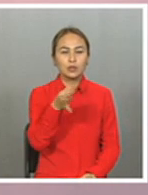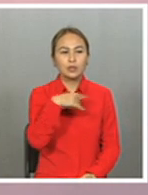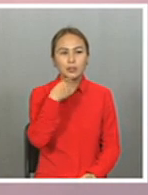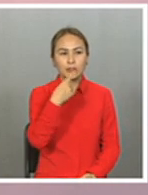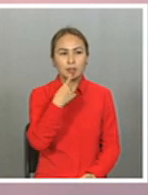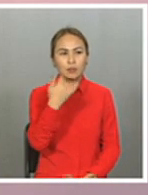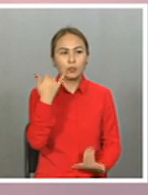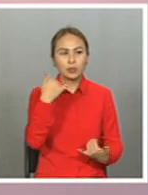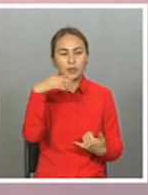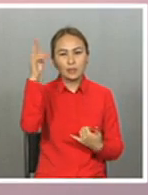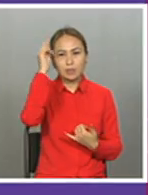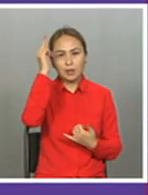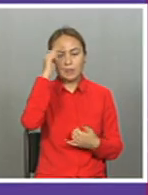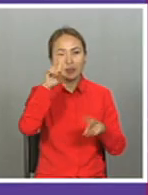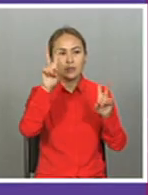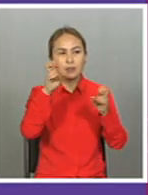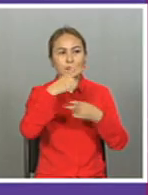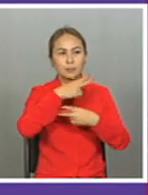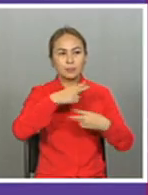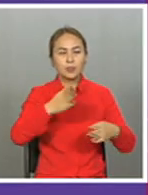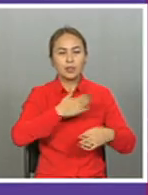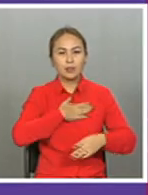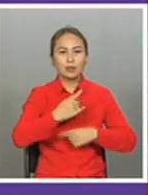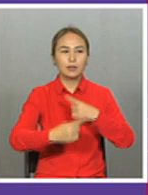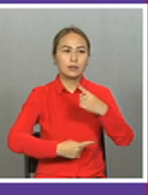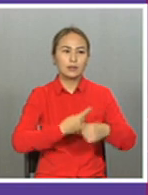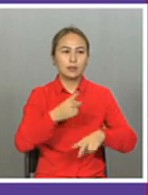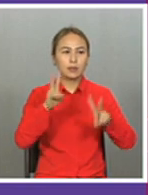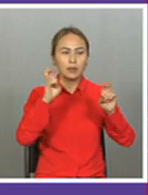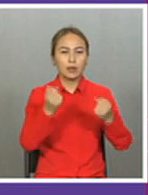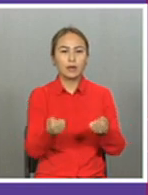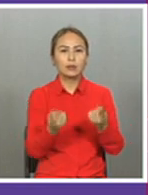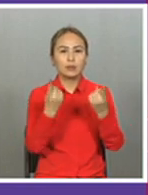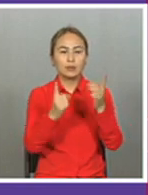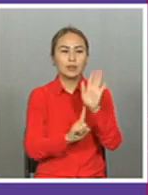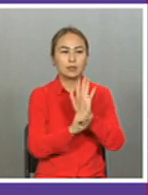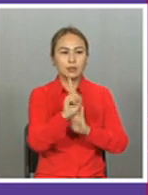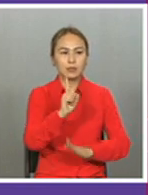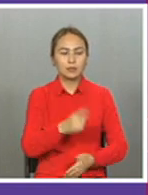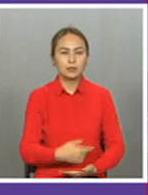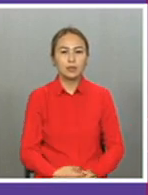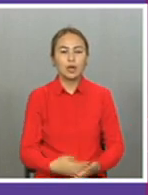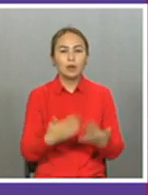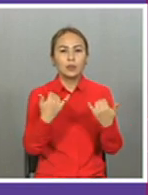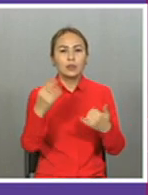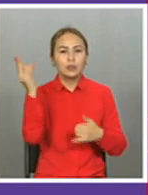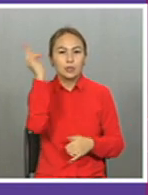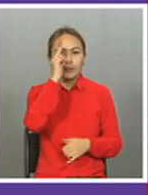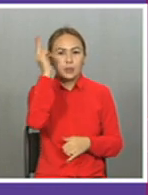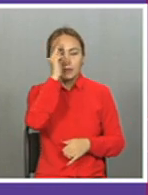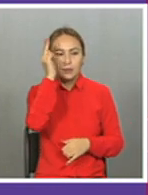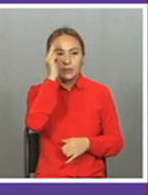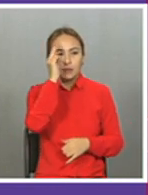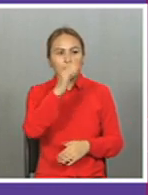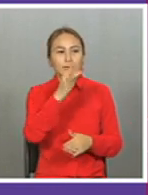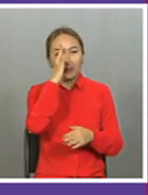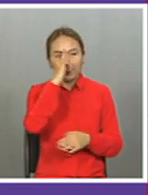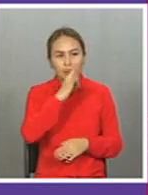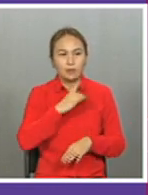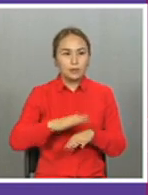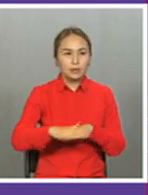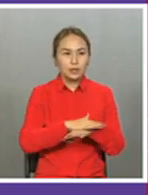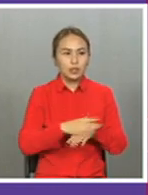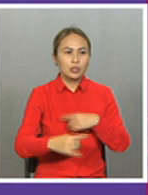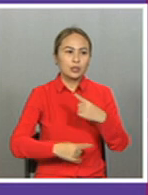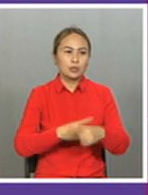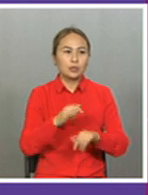бүгінгі сабағымыздың тақырыбы «Менің ата-тегім қайдан бастау алады?» Бүгінгі сабақта қазақ халқындағы